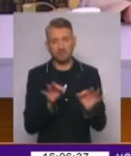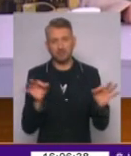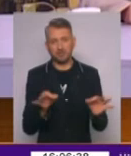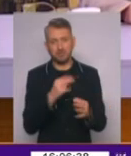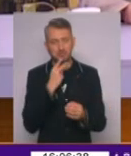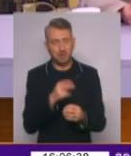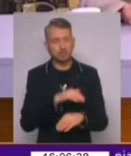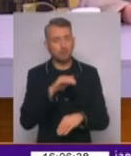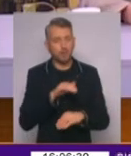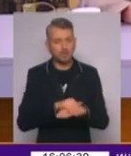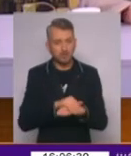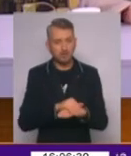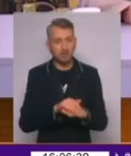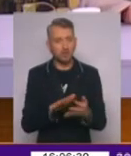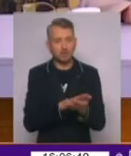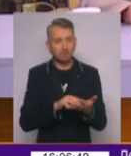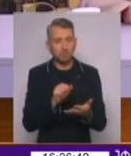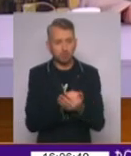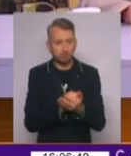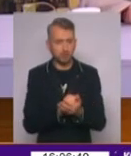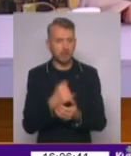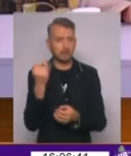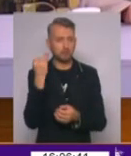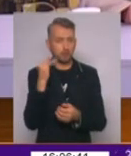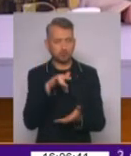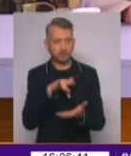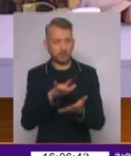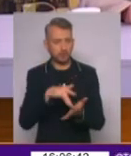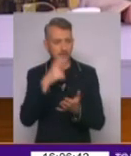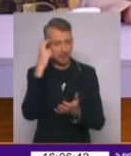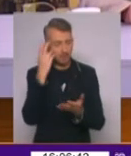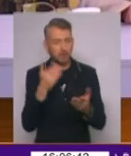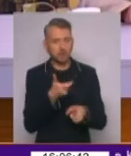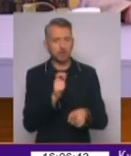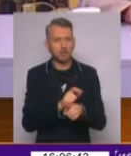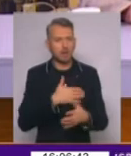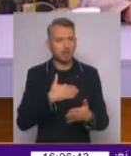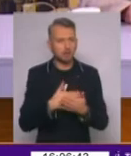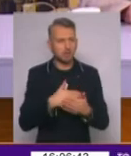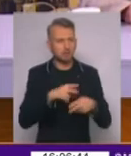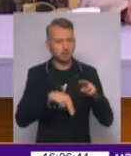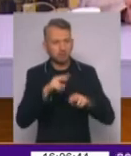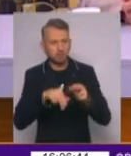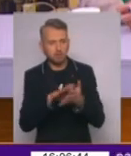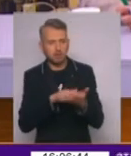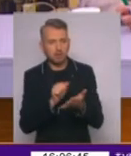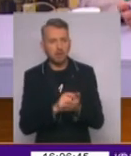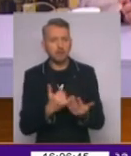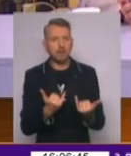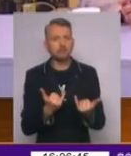бачимо фактично споплюження історичного центру міста Києва, яке дуже активно відбувається саме за чинною